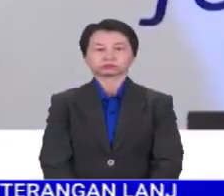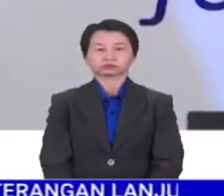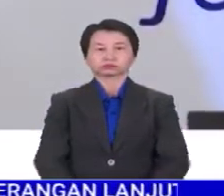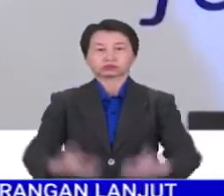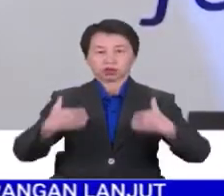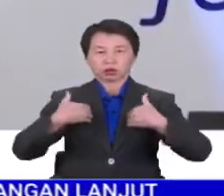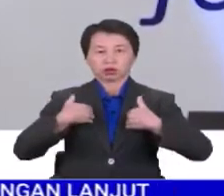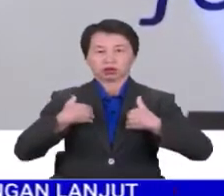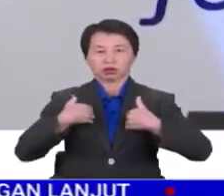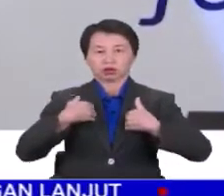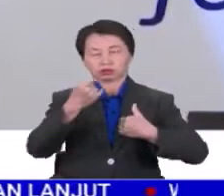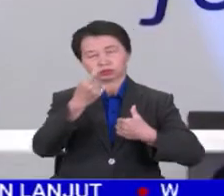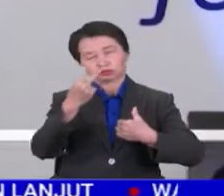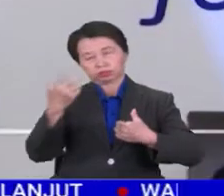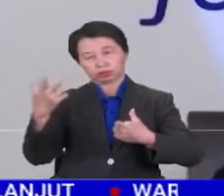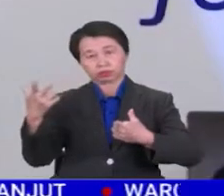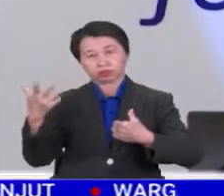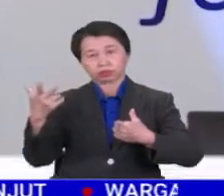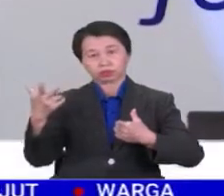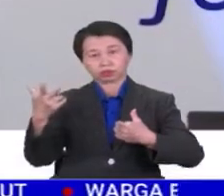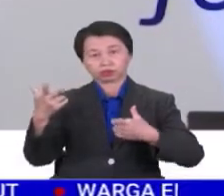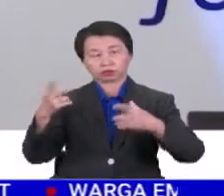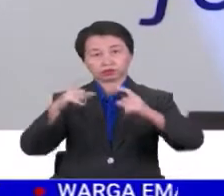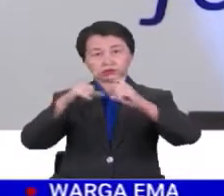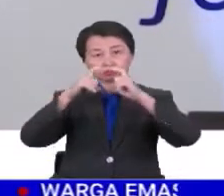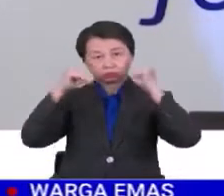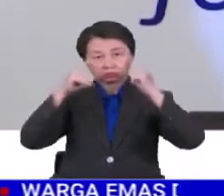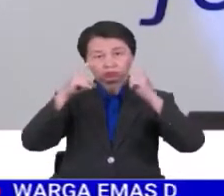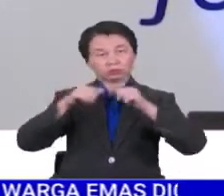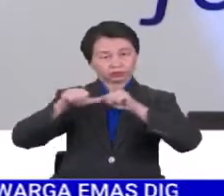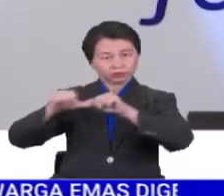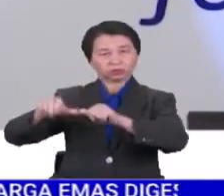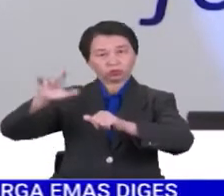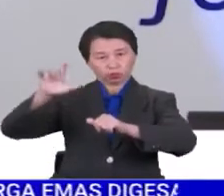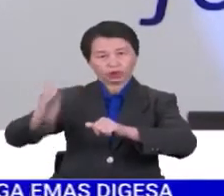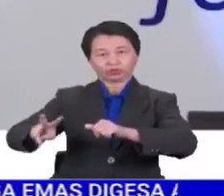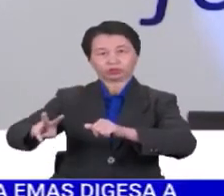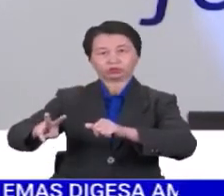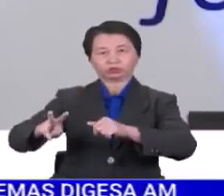Ada beberapa setting yang masih diwajibkan.